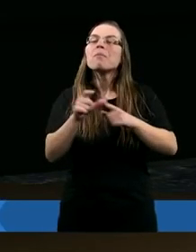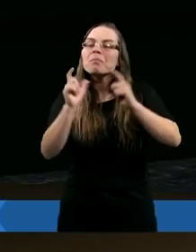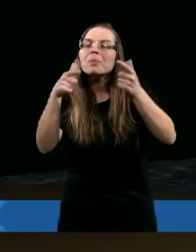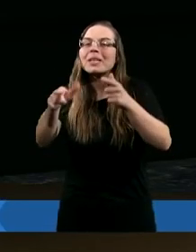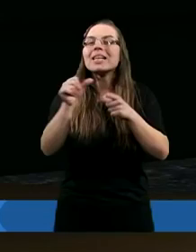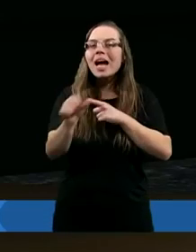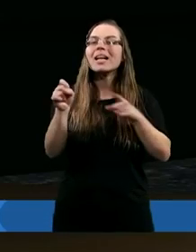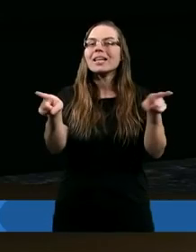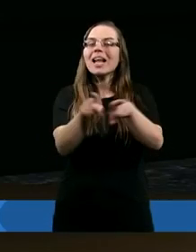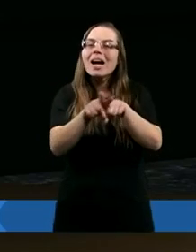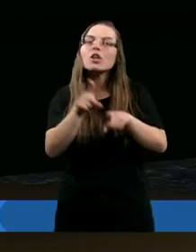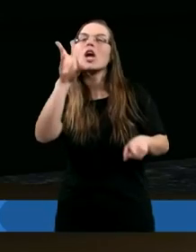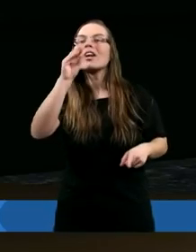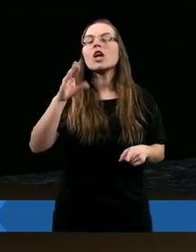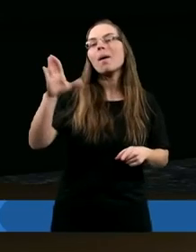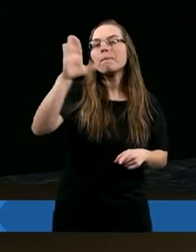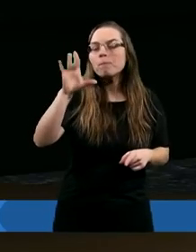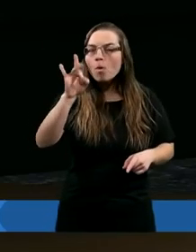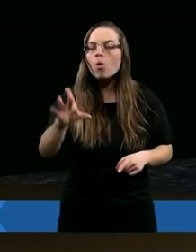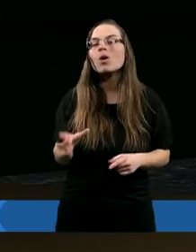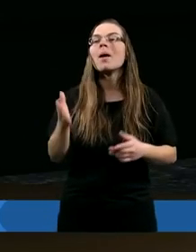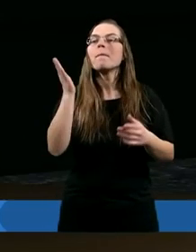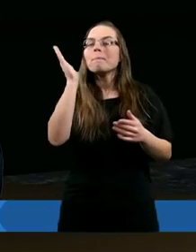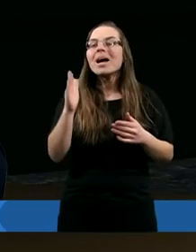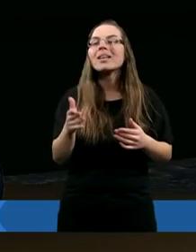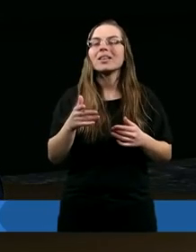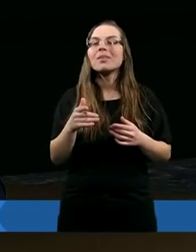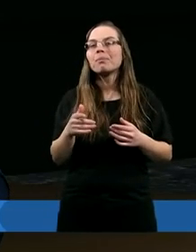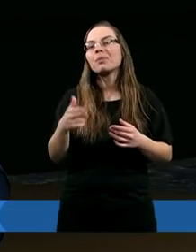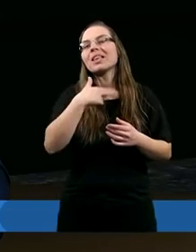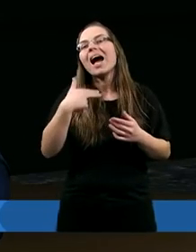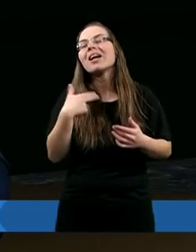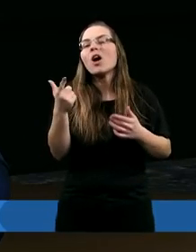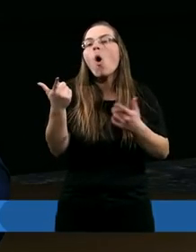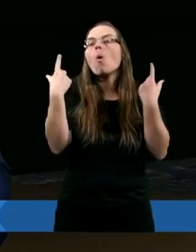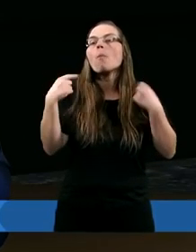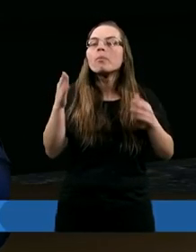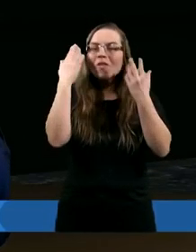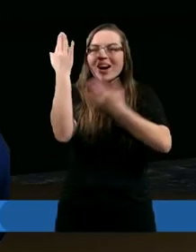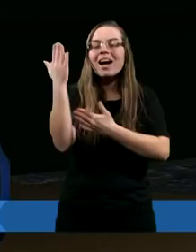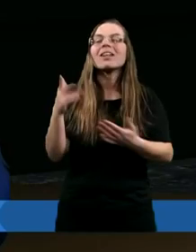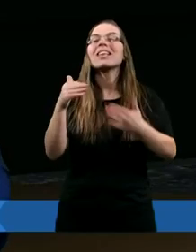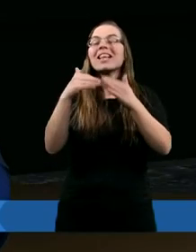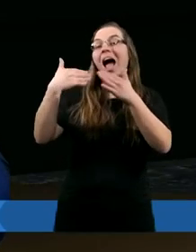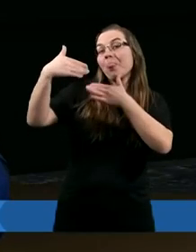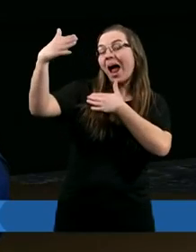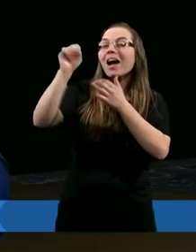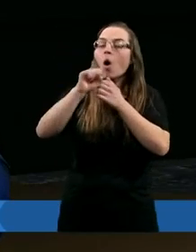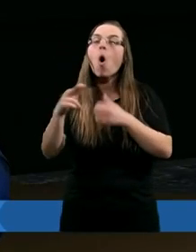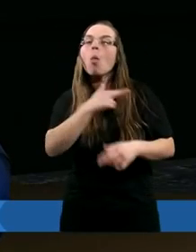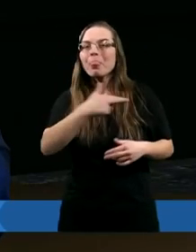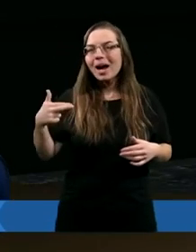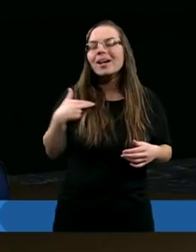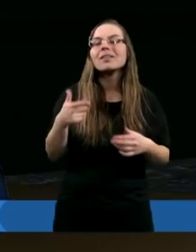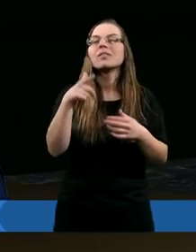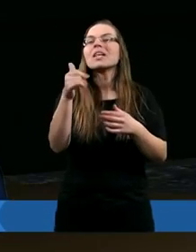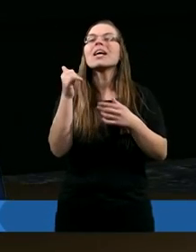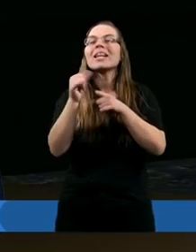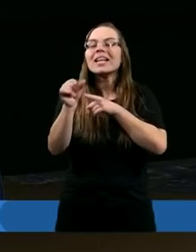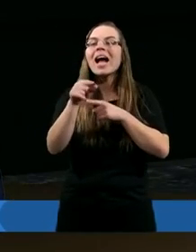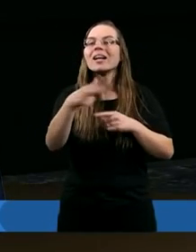że ten Bóg, będąc właśnie transcendentnym, czyli daleko od nas, jest